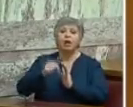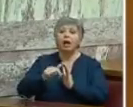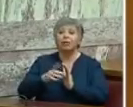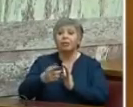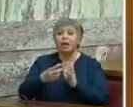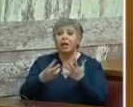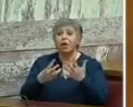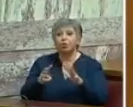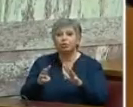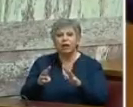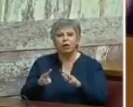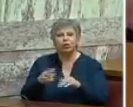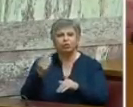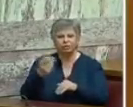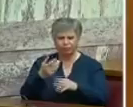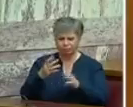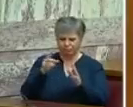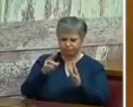είναι